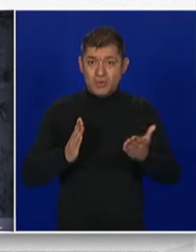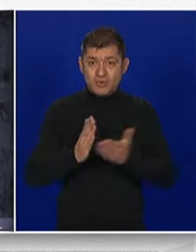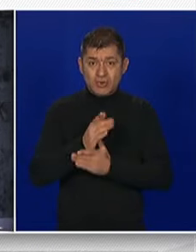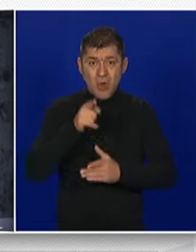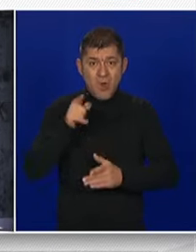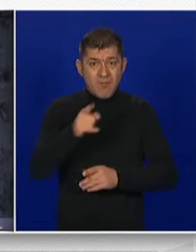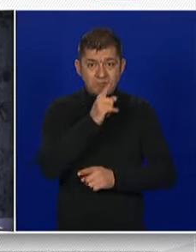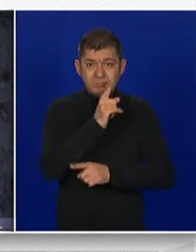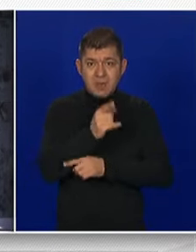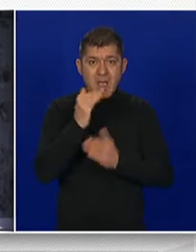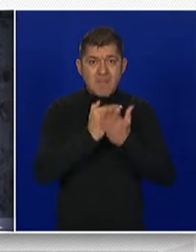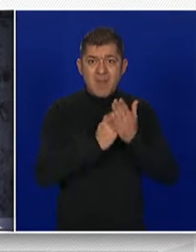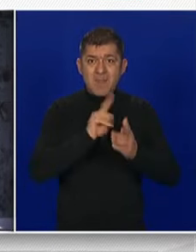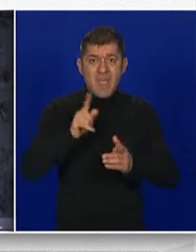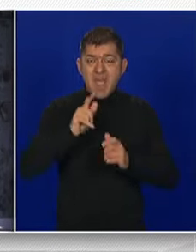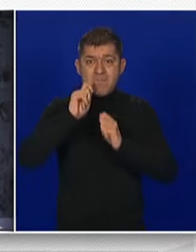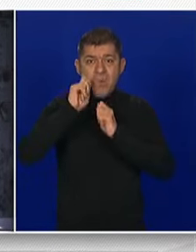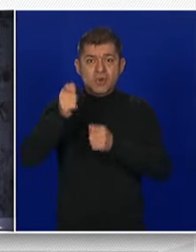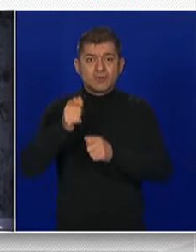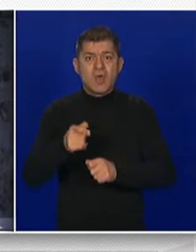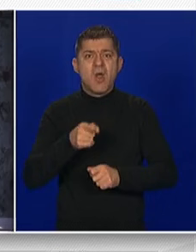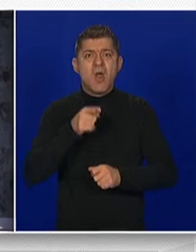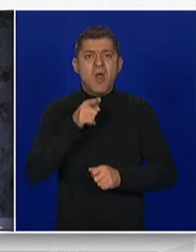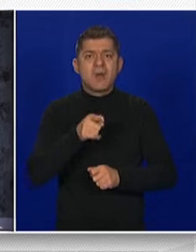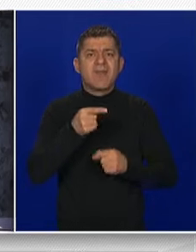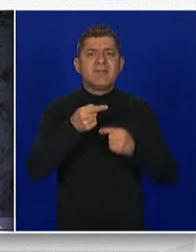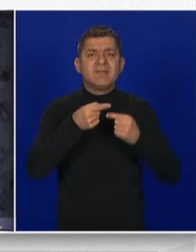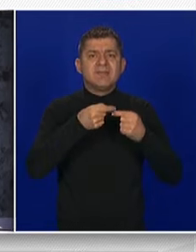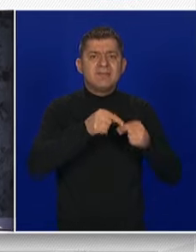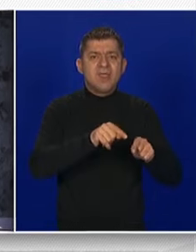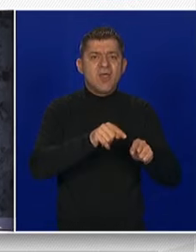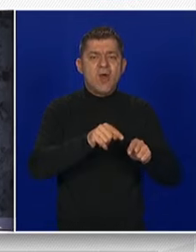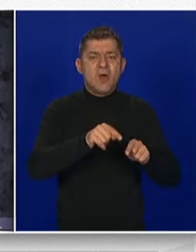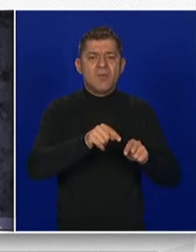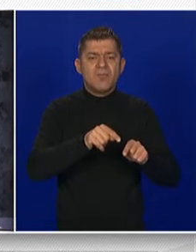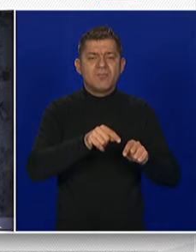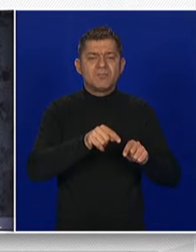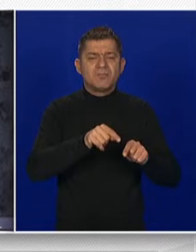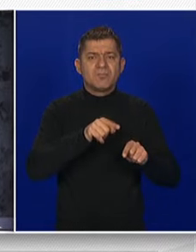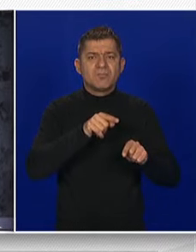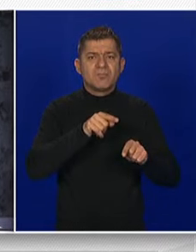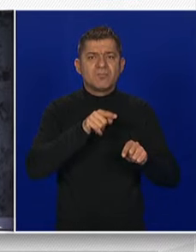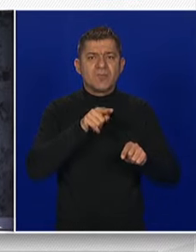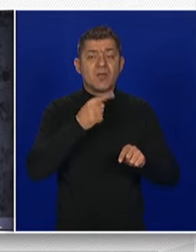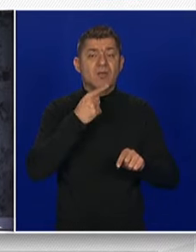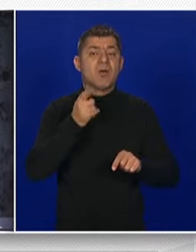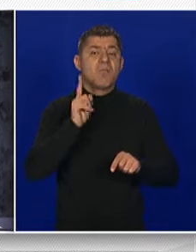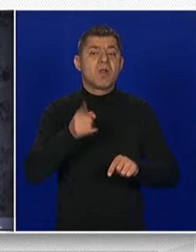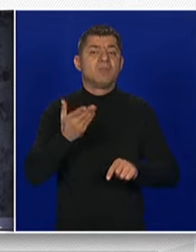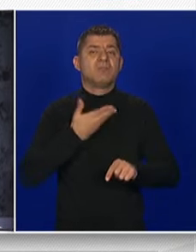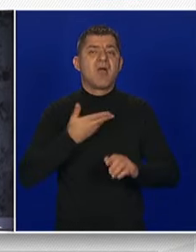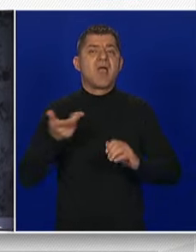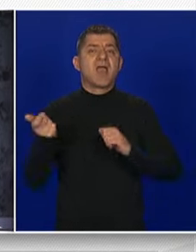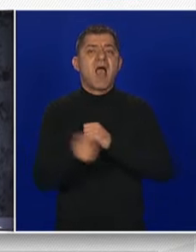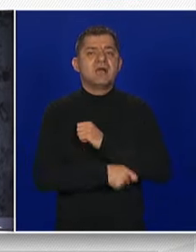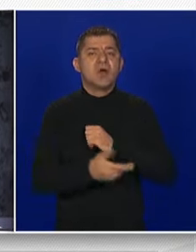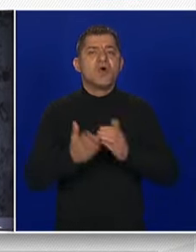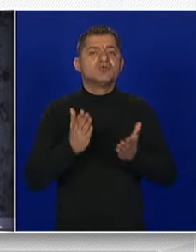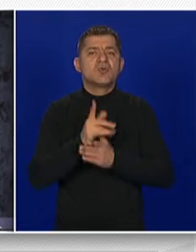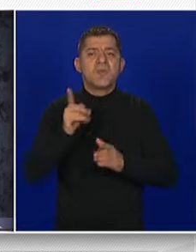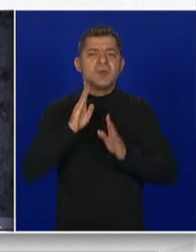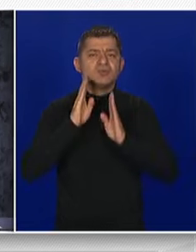ne poštuju, onda postoji onaj dio koji se tiče i sankcioniranja, što naravno od